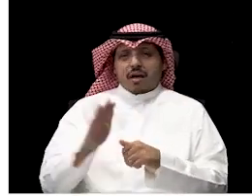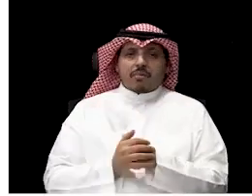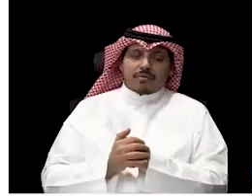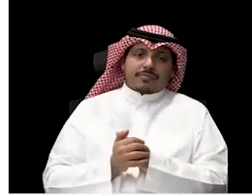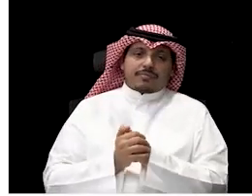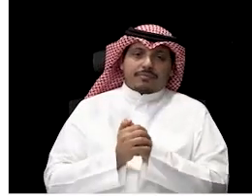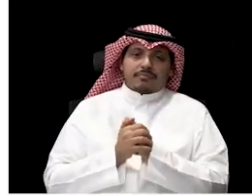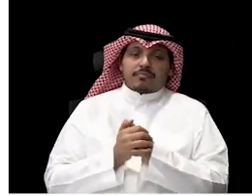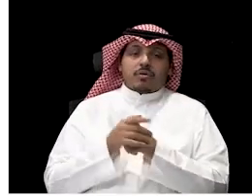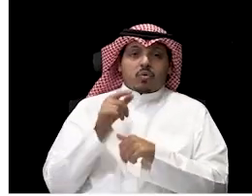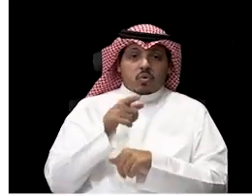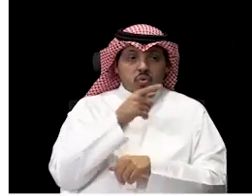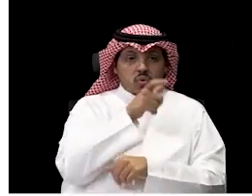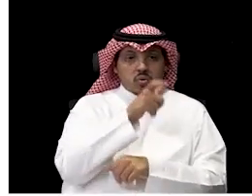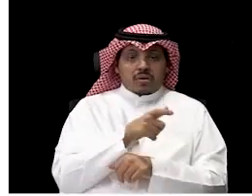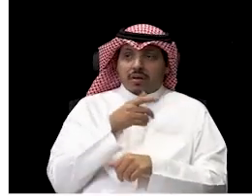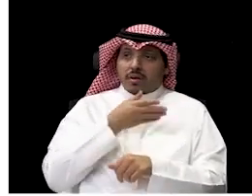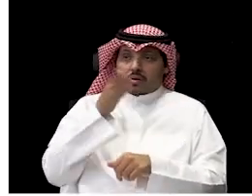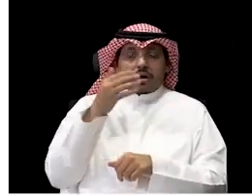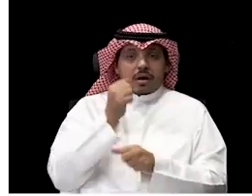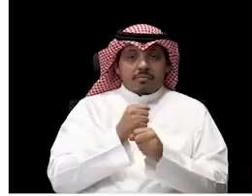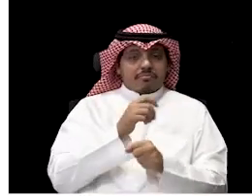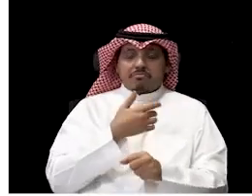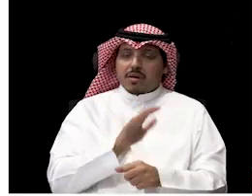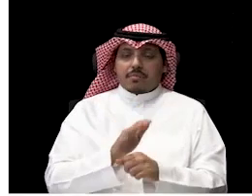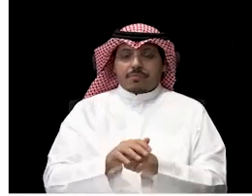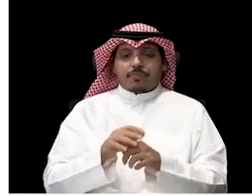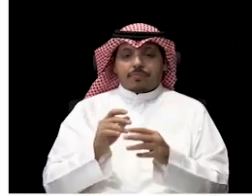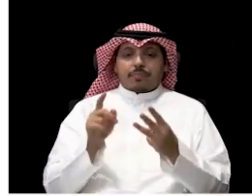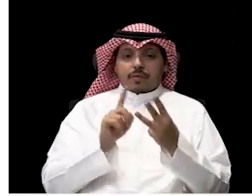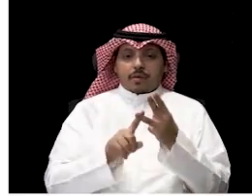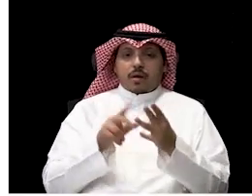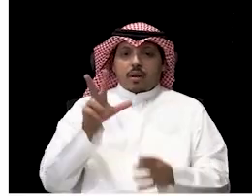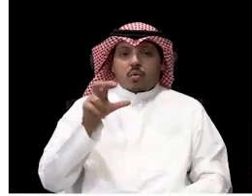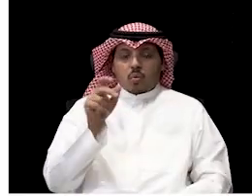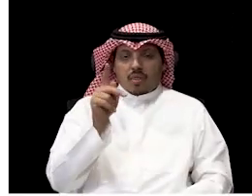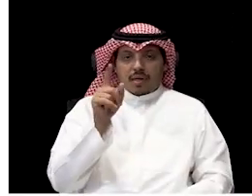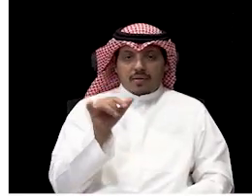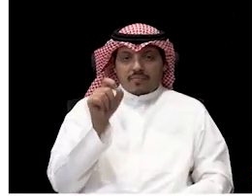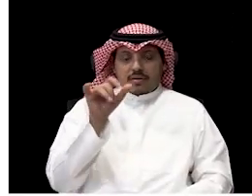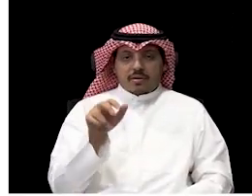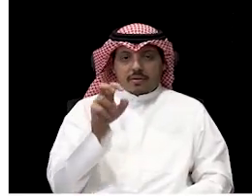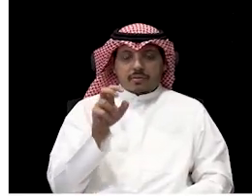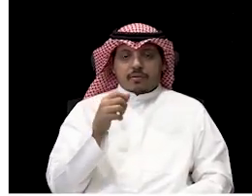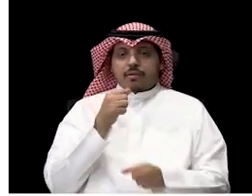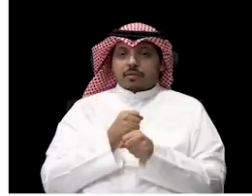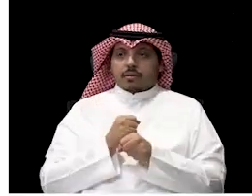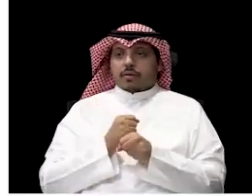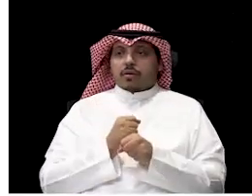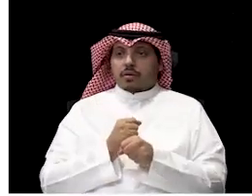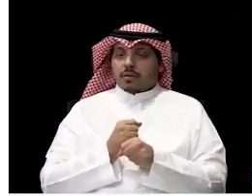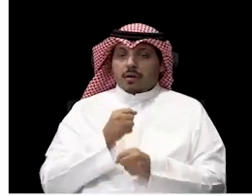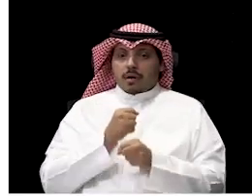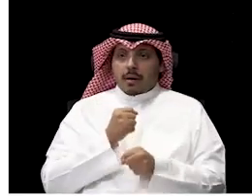ماذا؟ اختار عدم العمل. الوظيفية، ما المقصود بها؟ ينتظر توفر